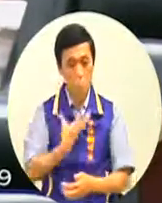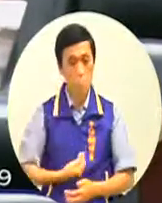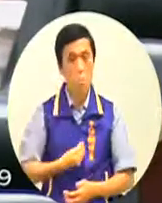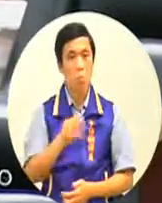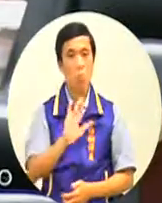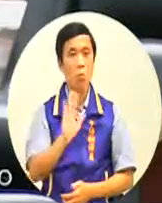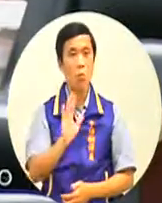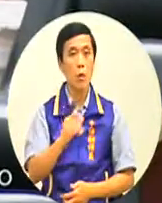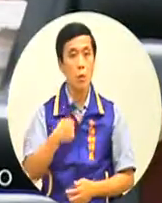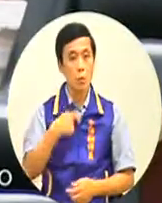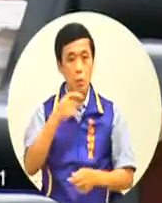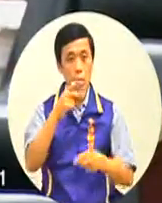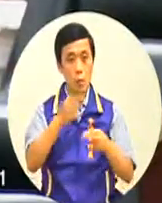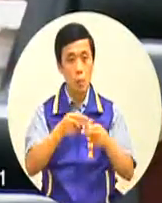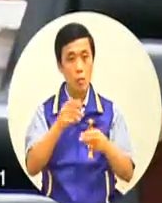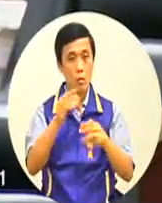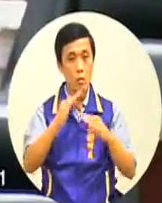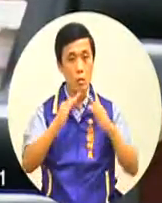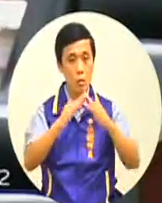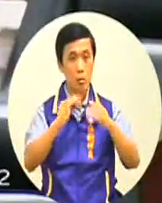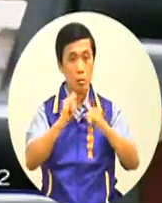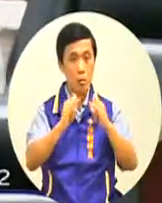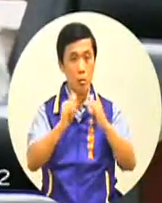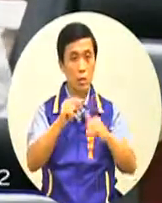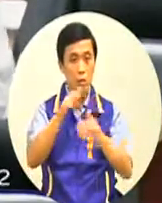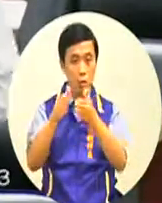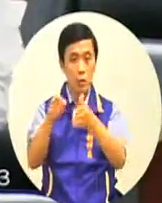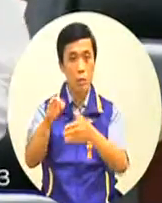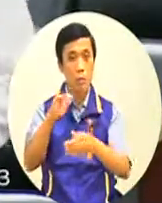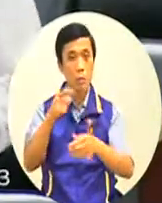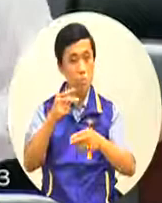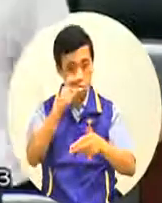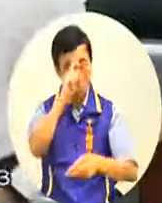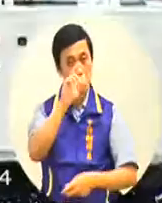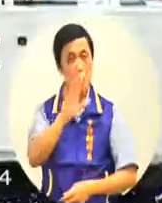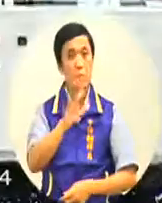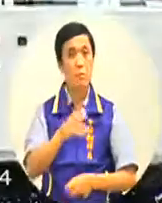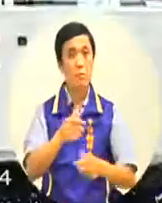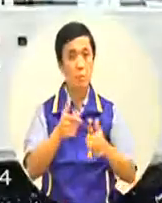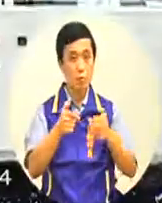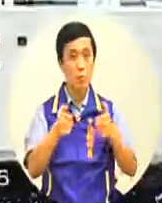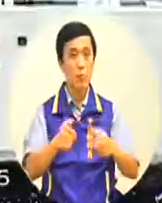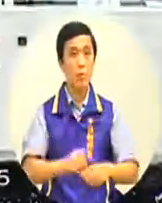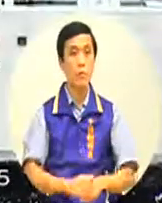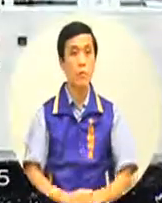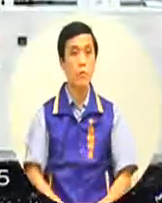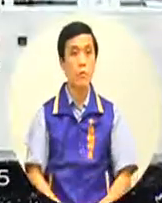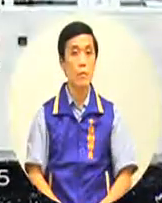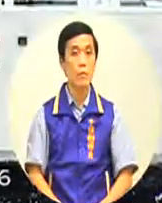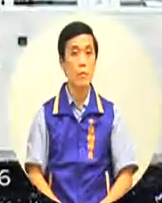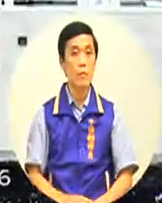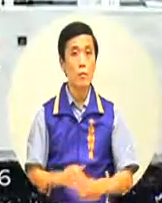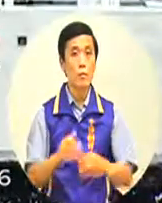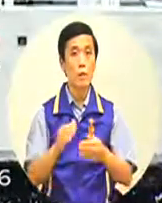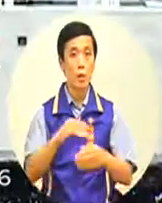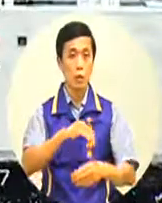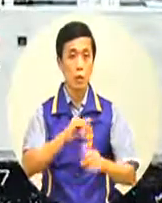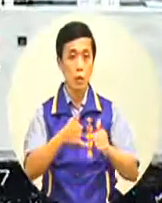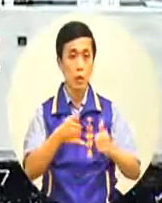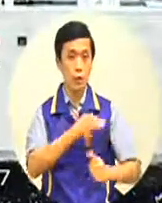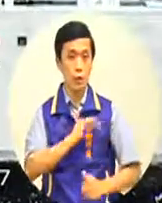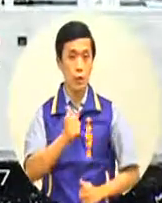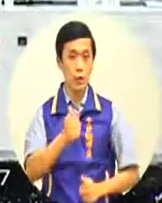信市民朋友也是对大家是非常肯定跟期待。好，我以上咨询到这，谢谢。 谢谢邱俊轩议员的质